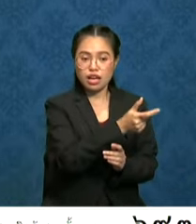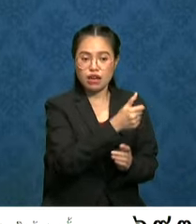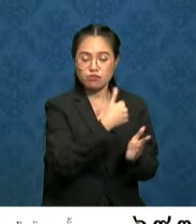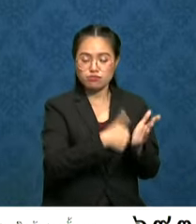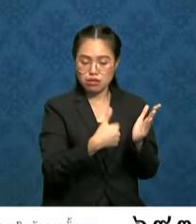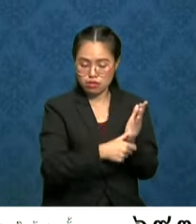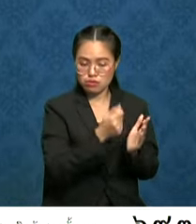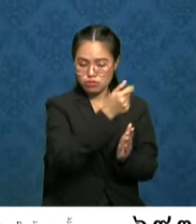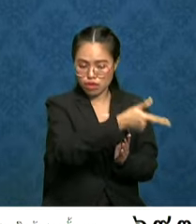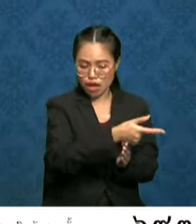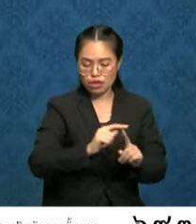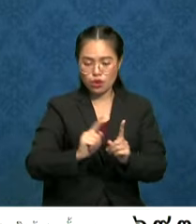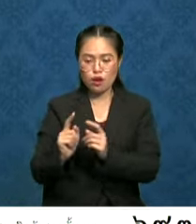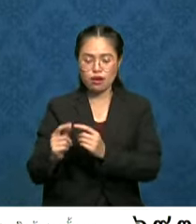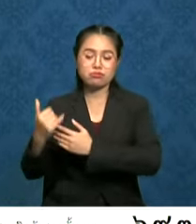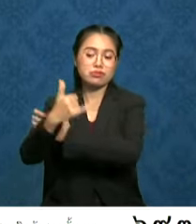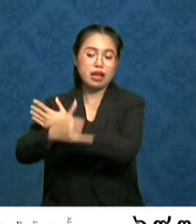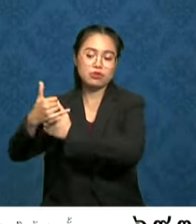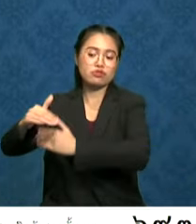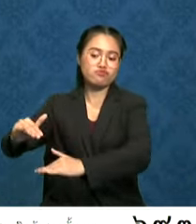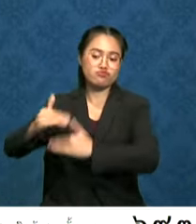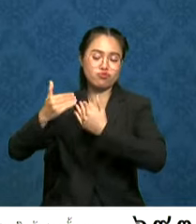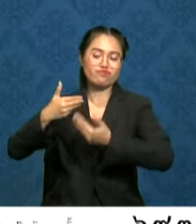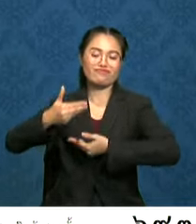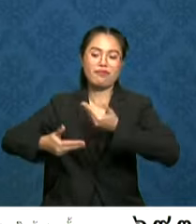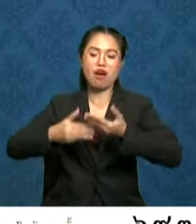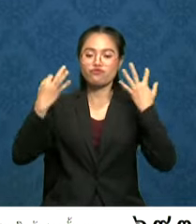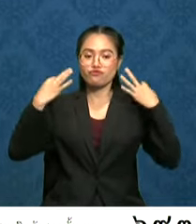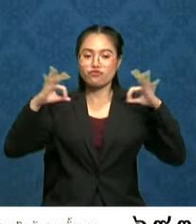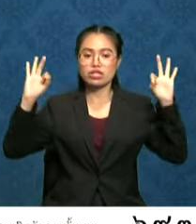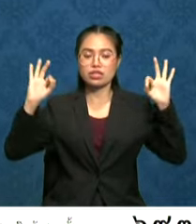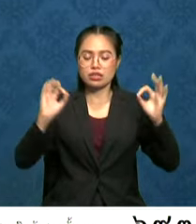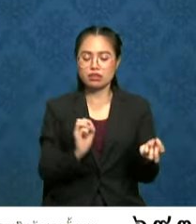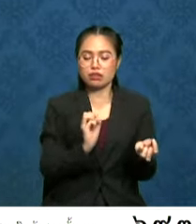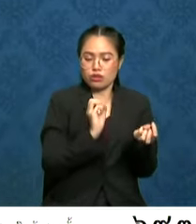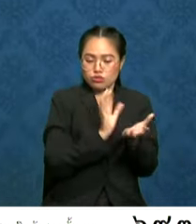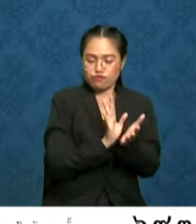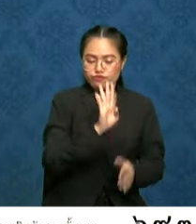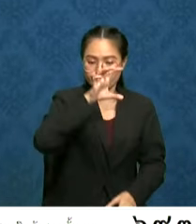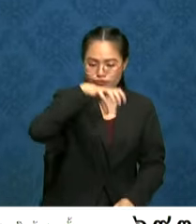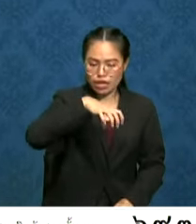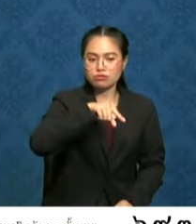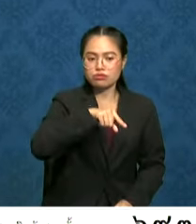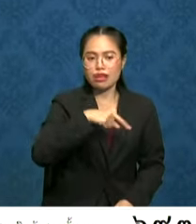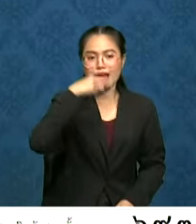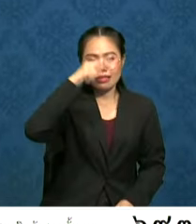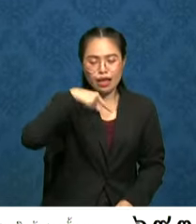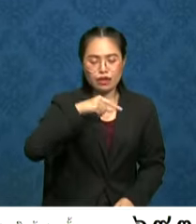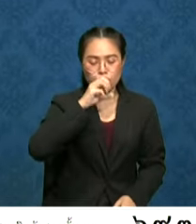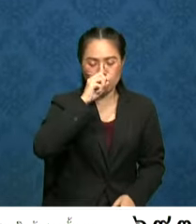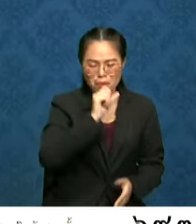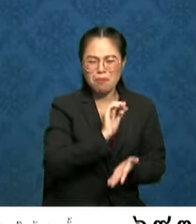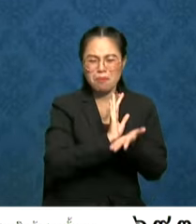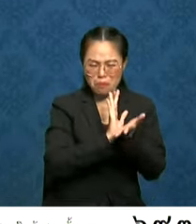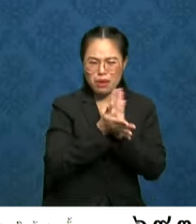กว่าผู้ประกอบการต่างประเทศด้วยเหตุนี้ครับจึงทำให้ผู้ผลิตไทยจำนวนมากต้องเปลี่ยนไปใช้วิธีเป็น